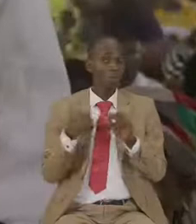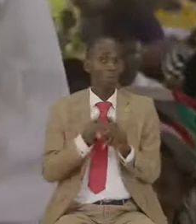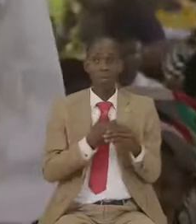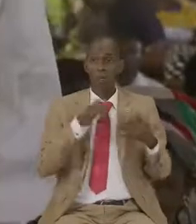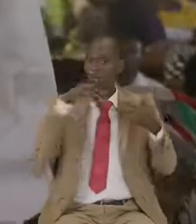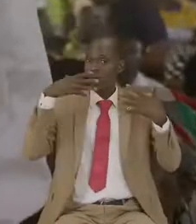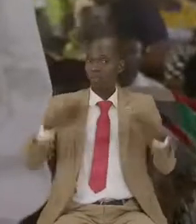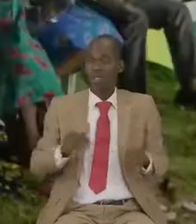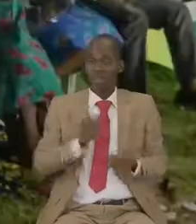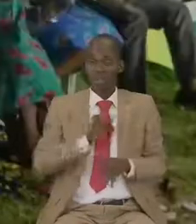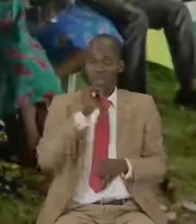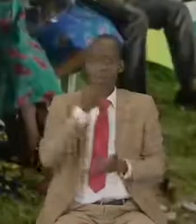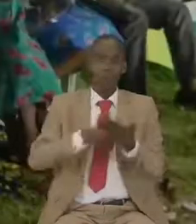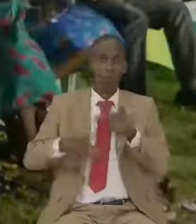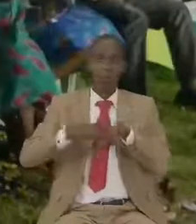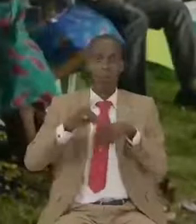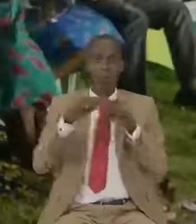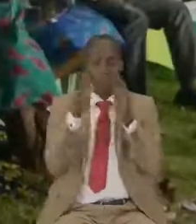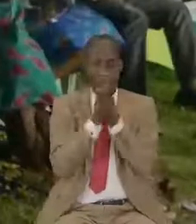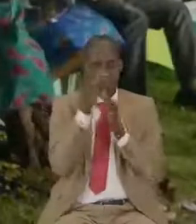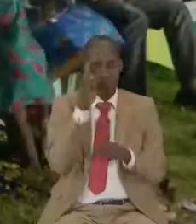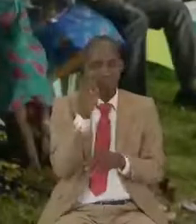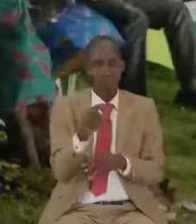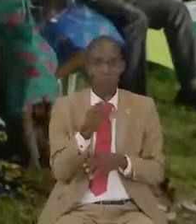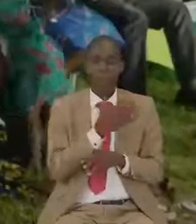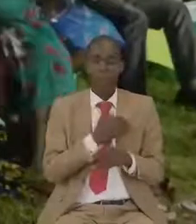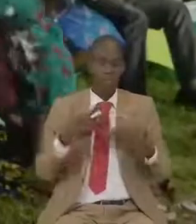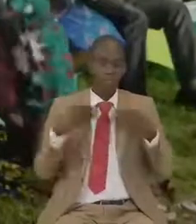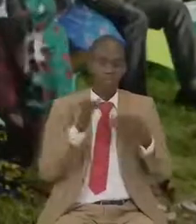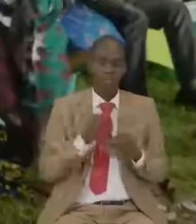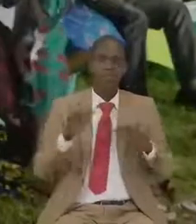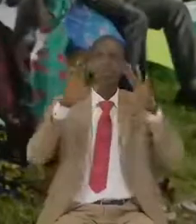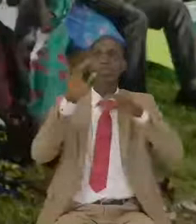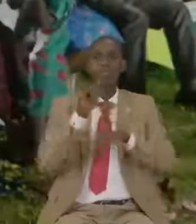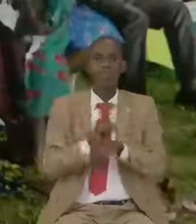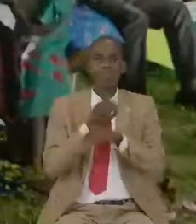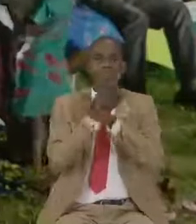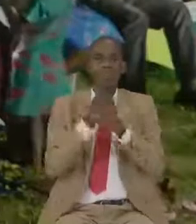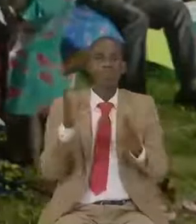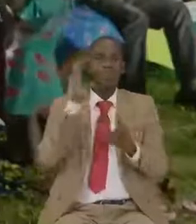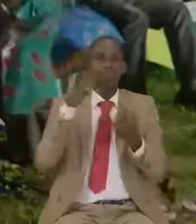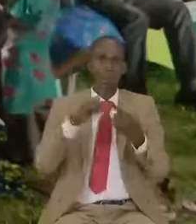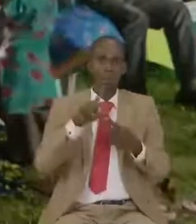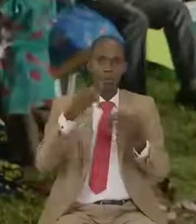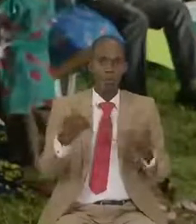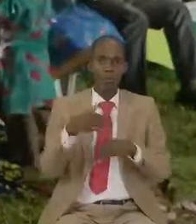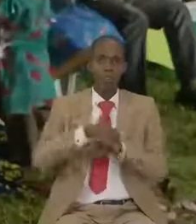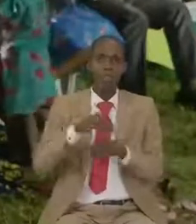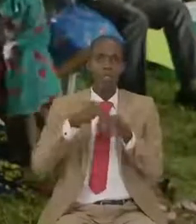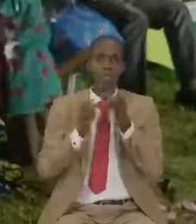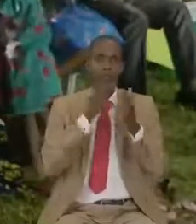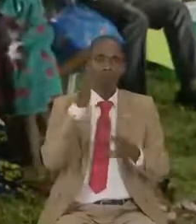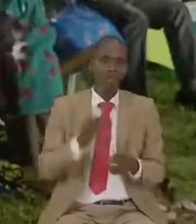Personne ne doit rentrer maintenant parce que nous sommes pas encore la réunion, le programme n'est pas encore clos.